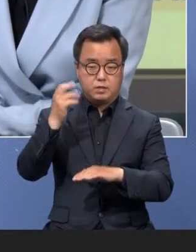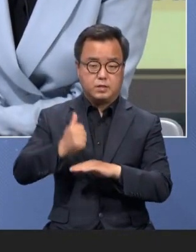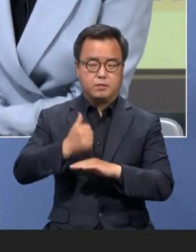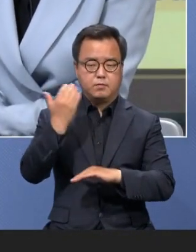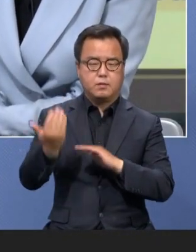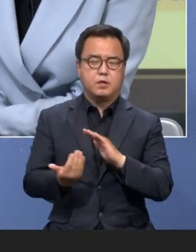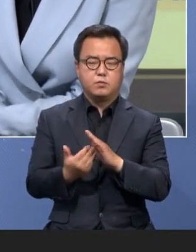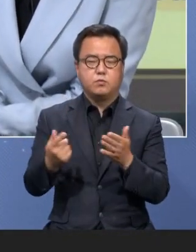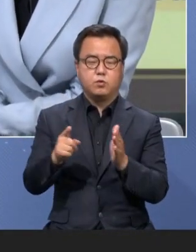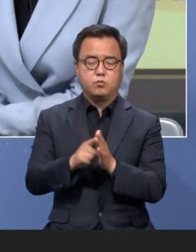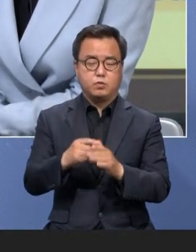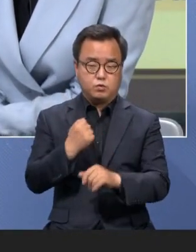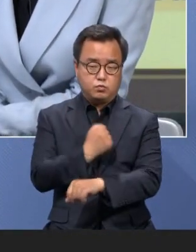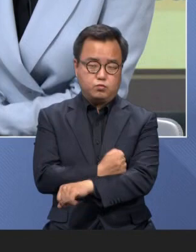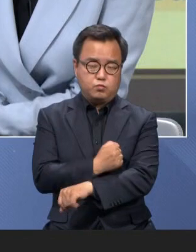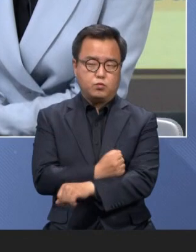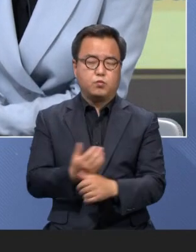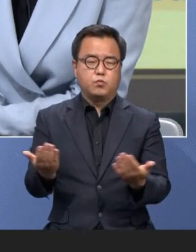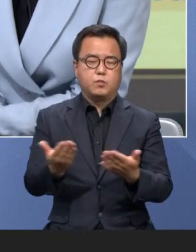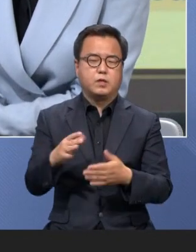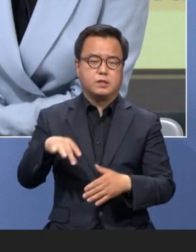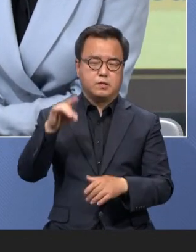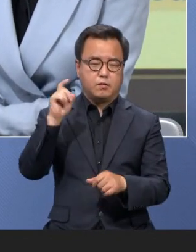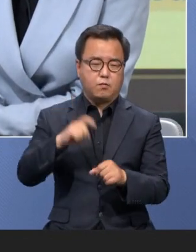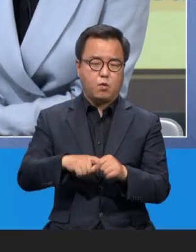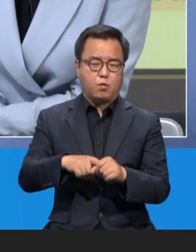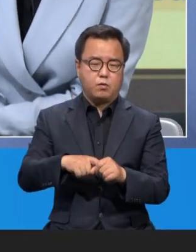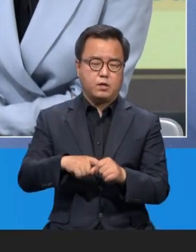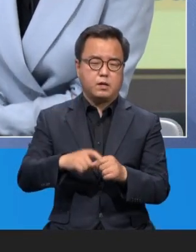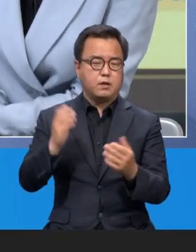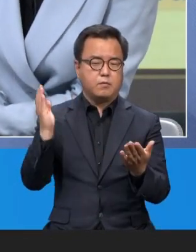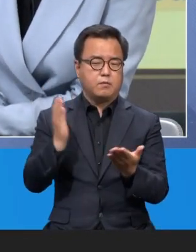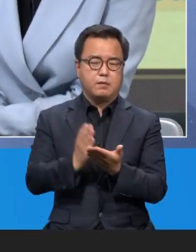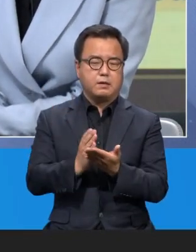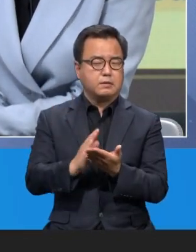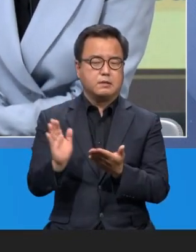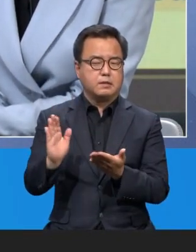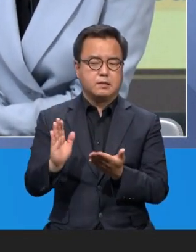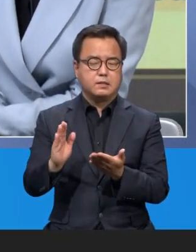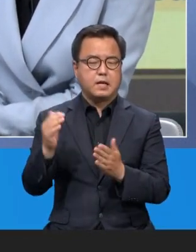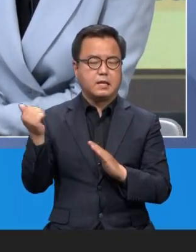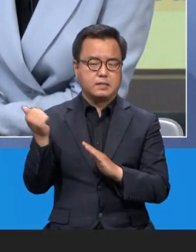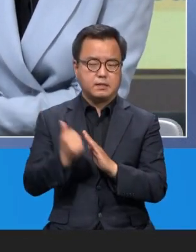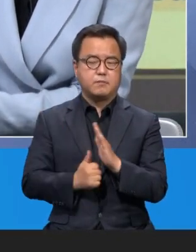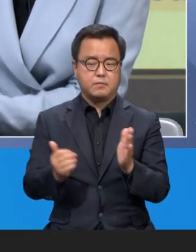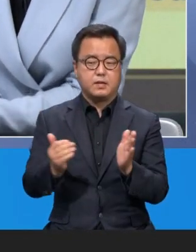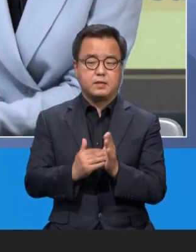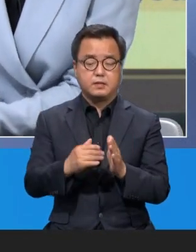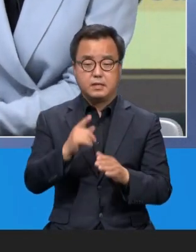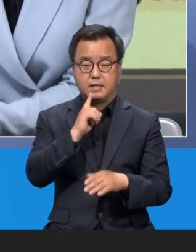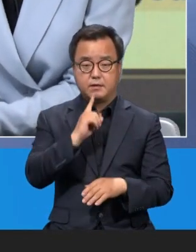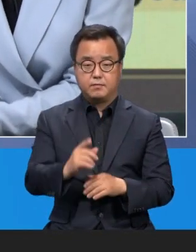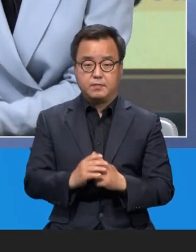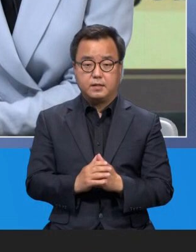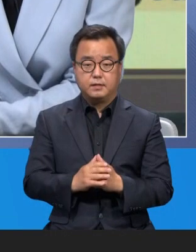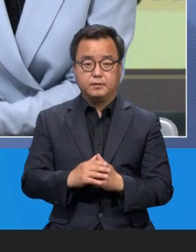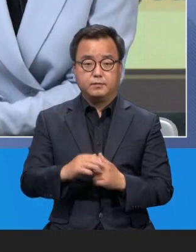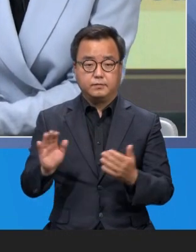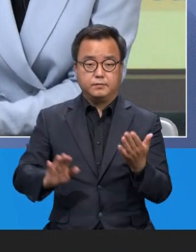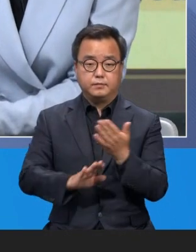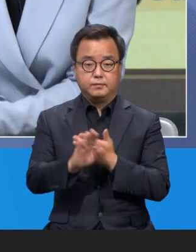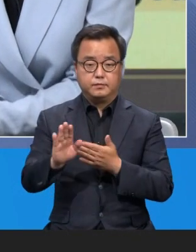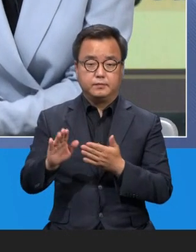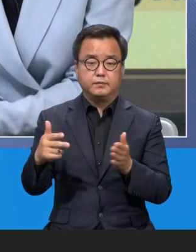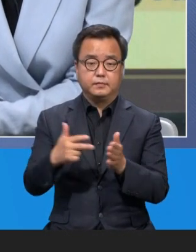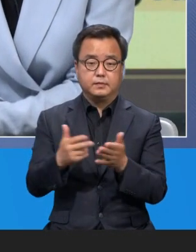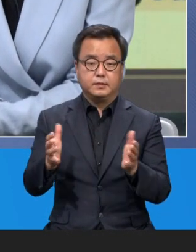노력한 점이 애초의 목적을 달성하지 못하고 실패로 돌아갔다고 비평을 해보 여기 예 그 밖에 이 재단이